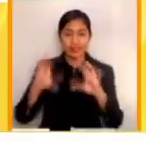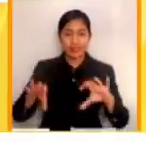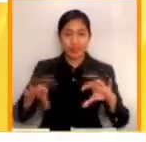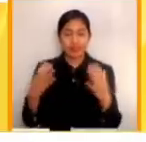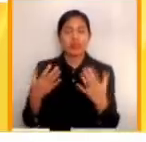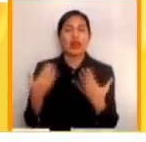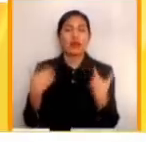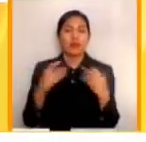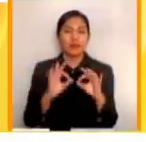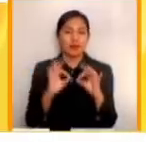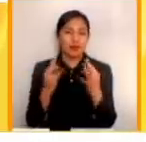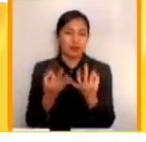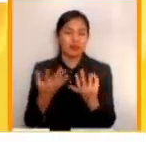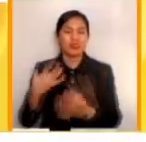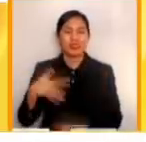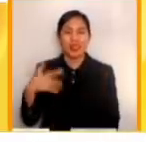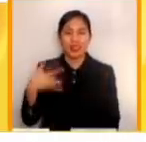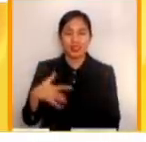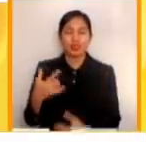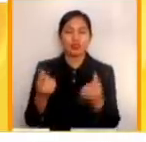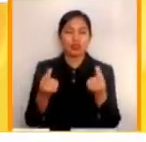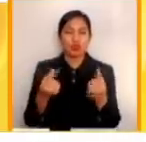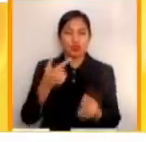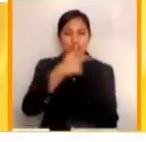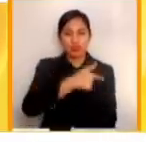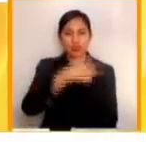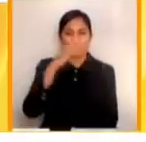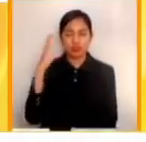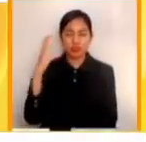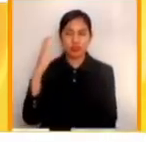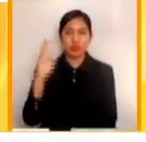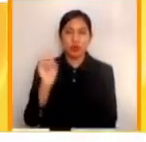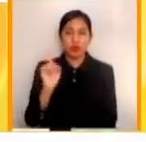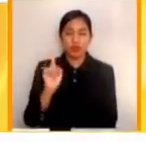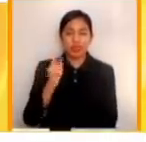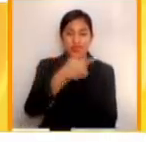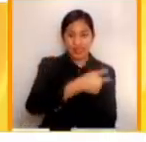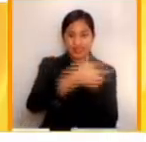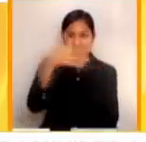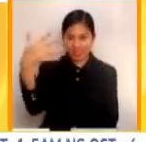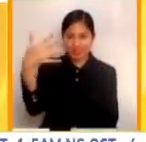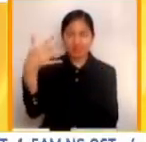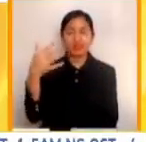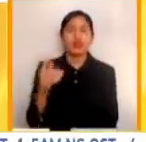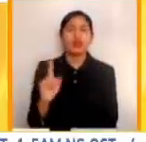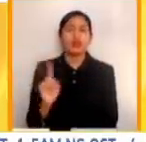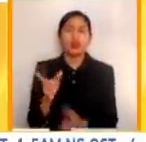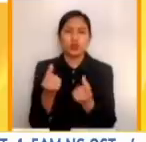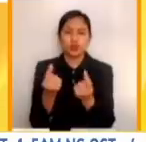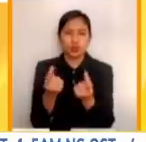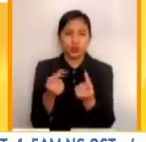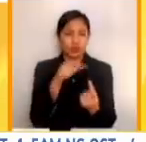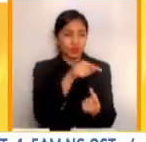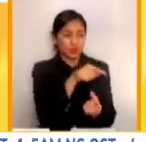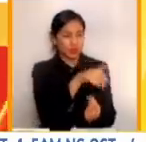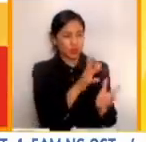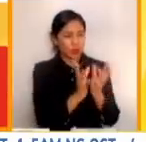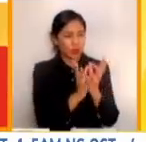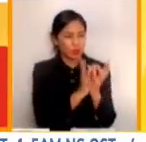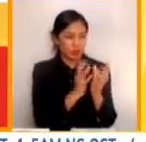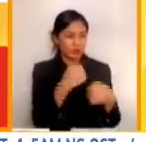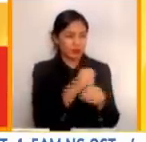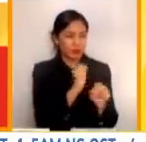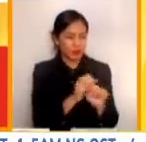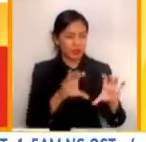Santos City. Ang bahagi kasi ng kanilang residential compound doon, ginawang classroom. Yan ang class home ng